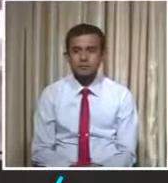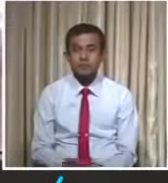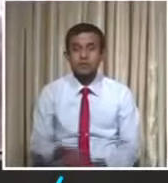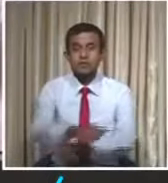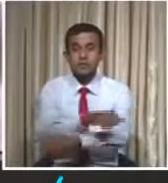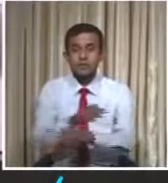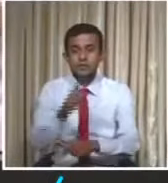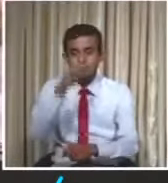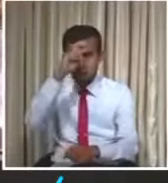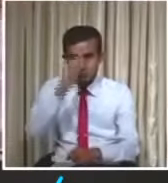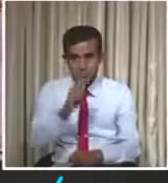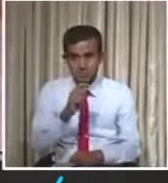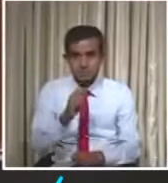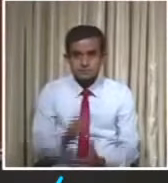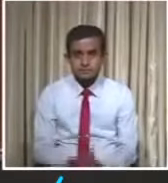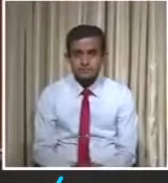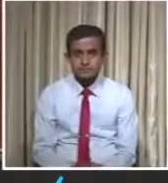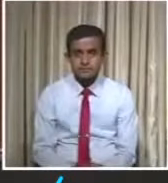සංවිධායකතුමා